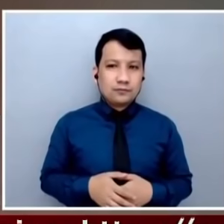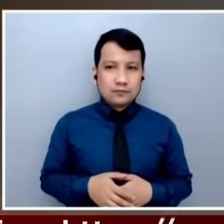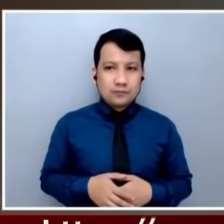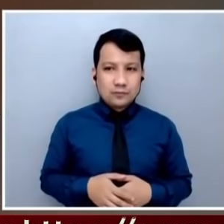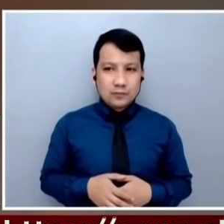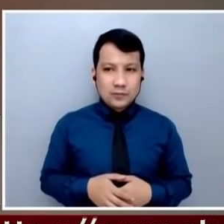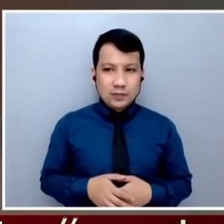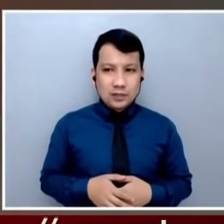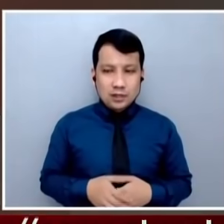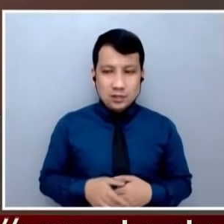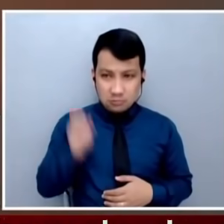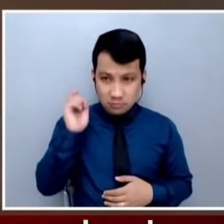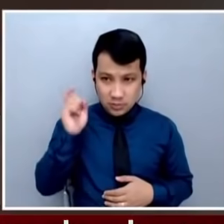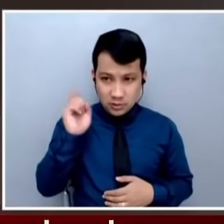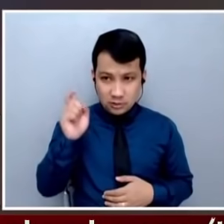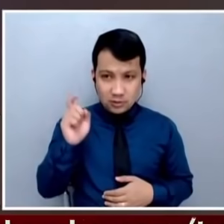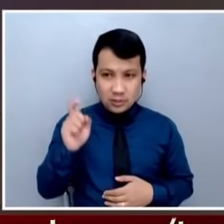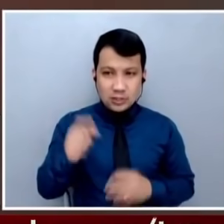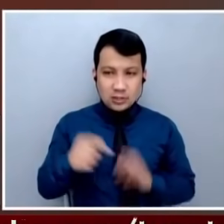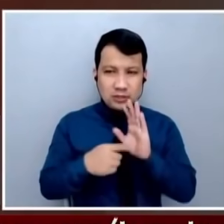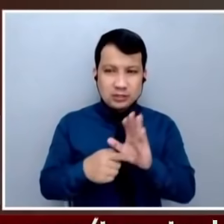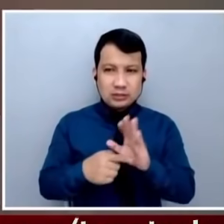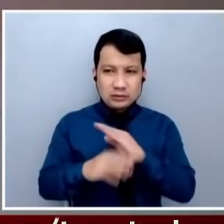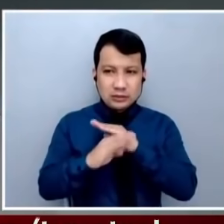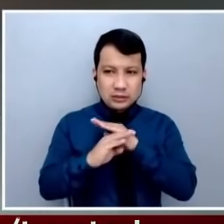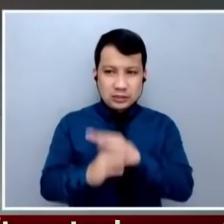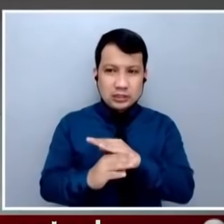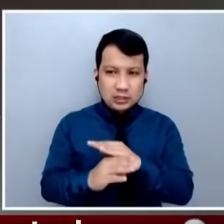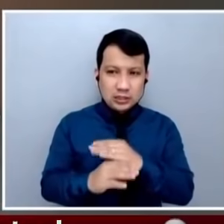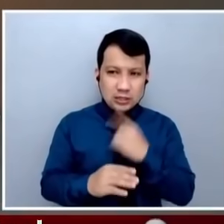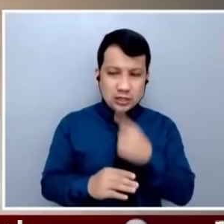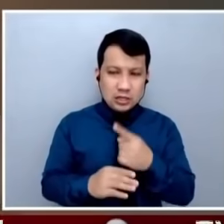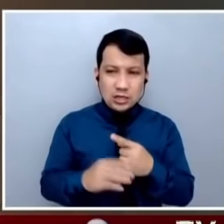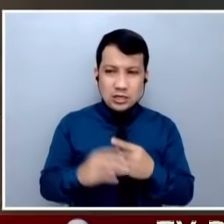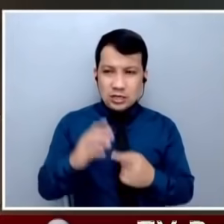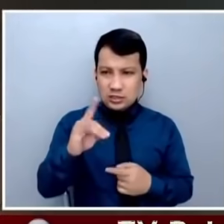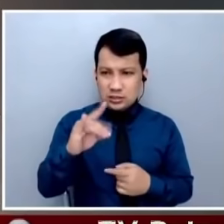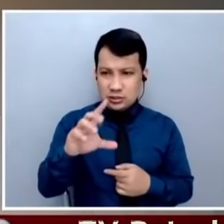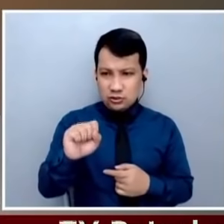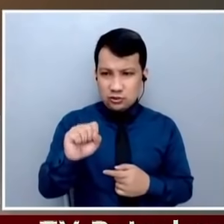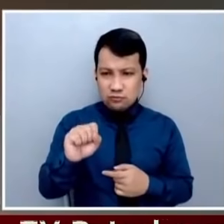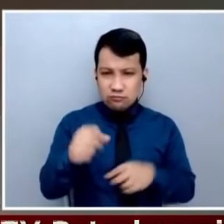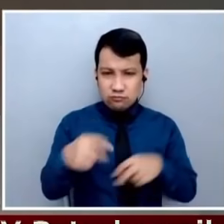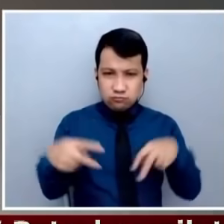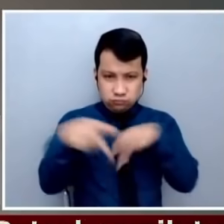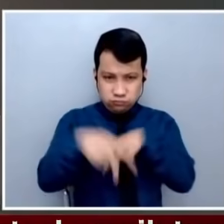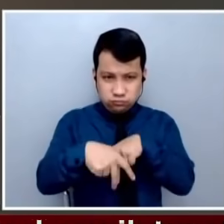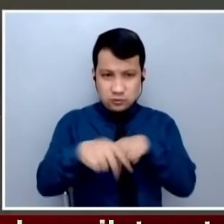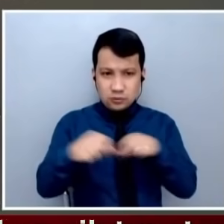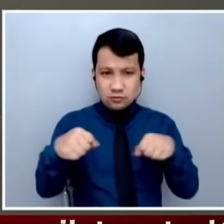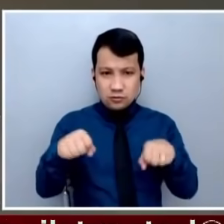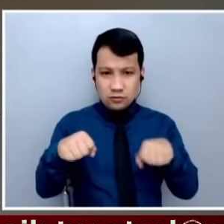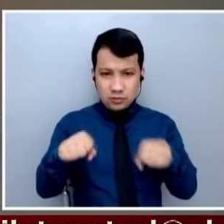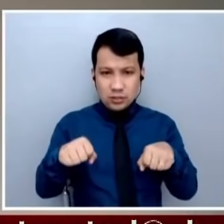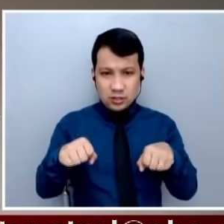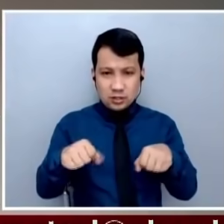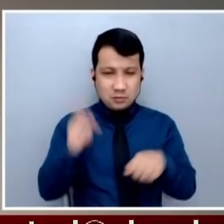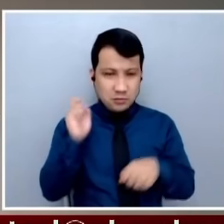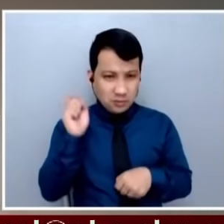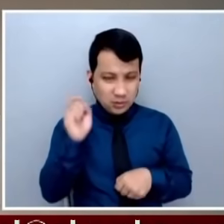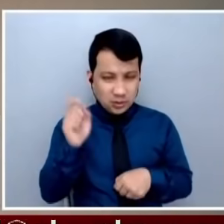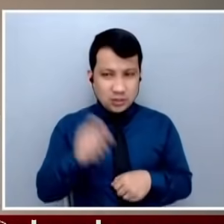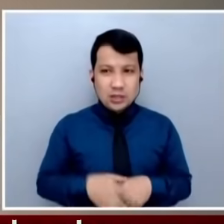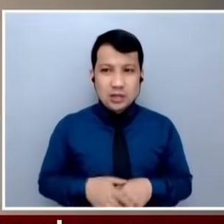Dahil mabilis at iwas traffic, nakasanayan ng abogadong si Dino De Leon na umangkas sa motorsiklo kapag nagmamadali.